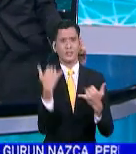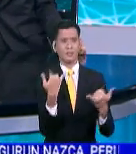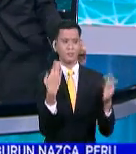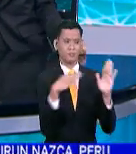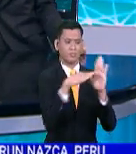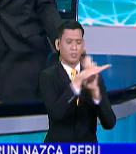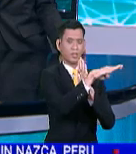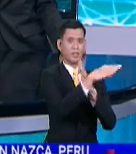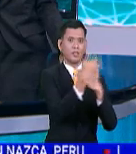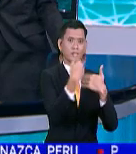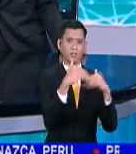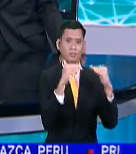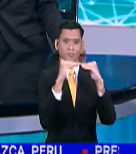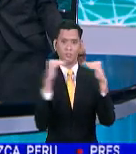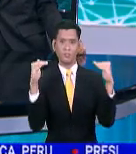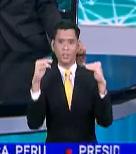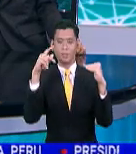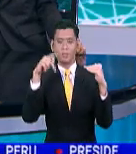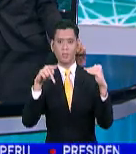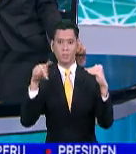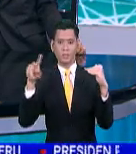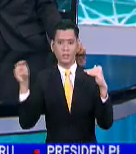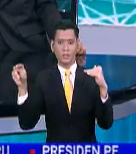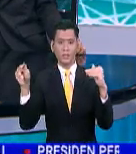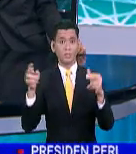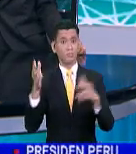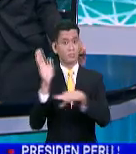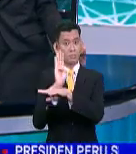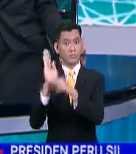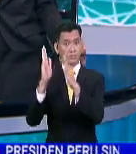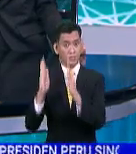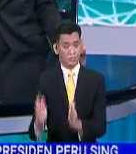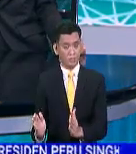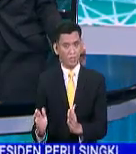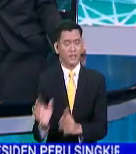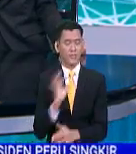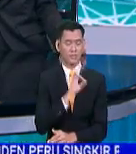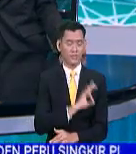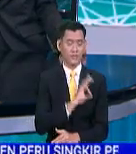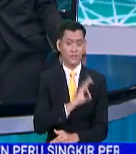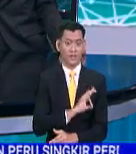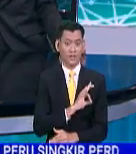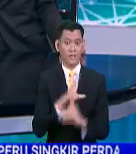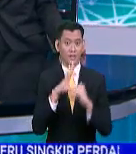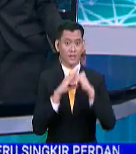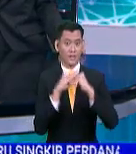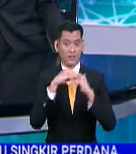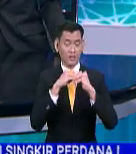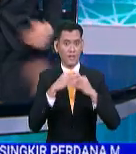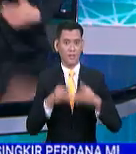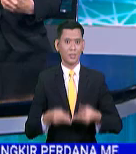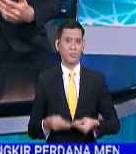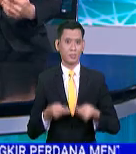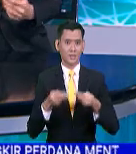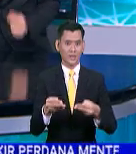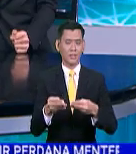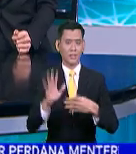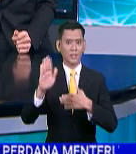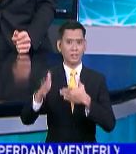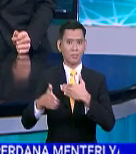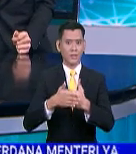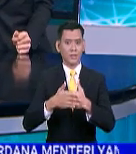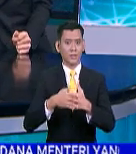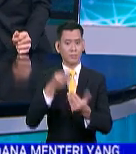4 Pelan Pemulihan Negara. Usahawan dan peniaga kini memanfaatkan sepenuhnya kelonggaran diberi untuk kembali